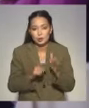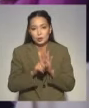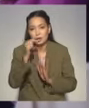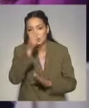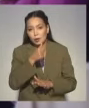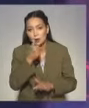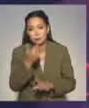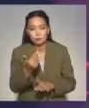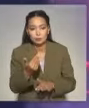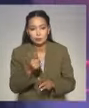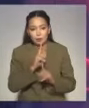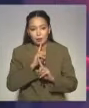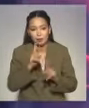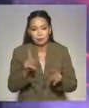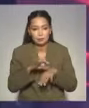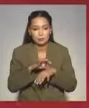өзгеше.